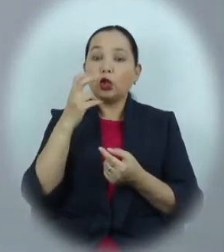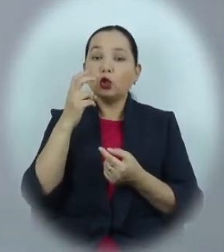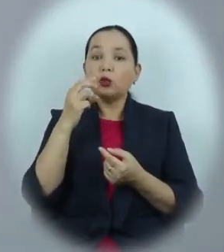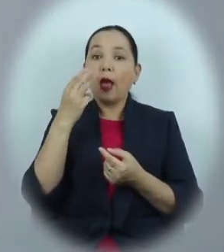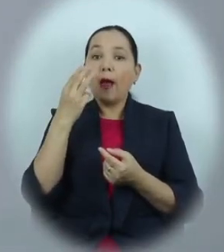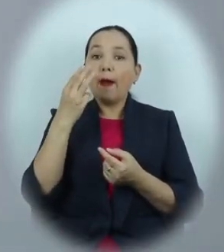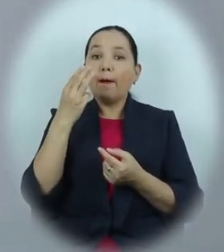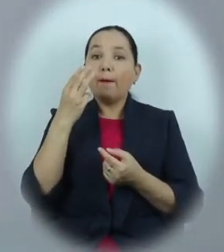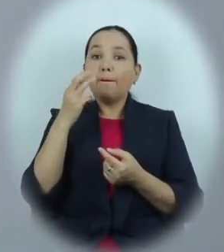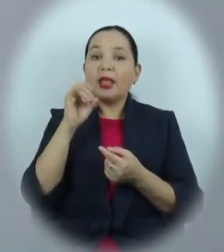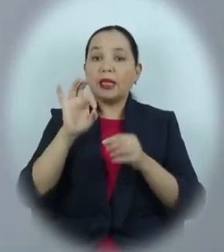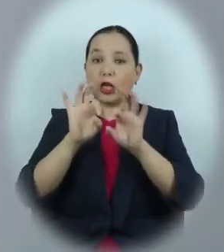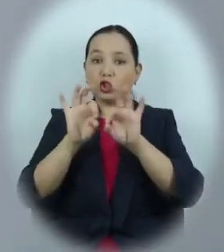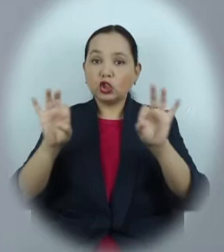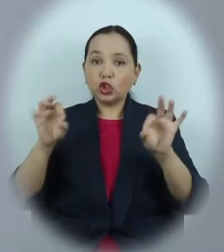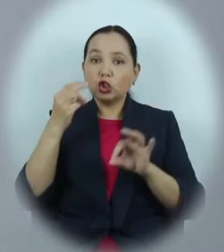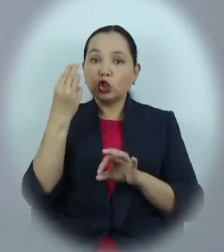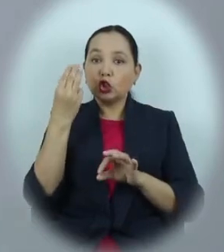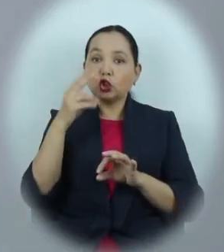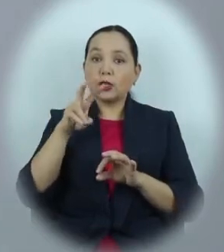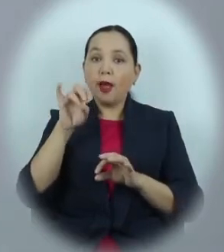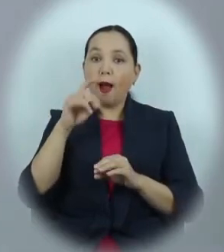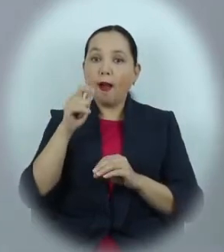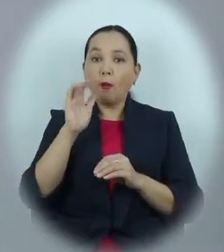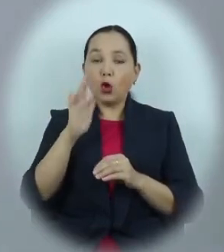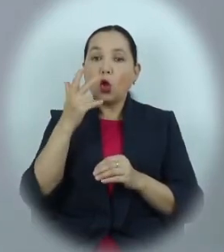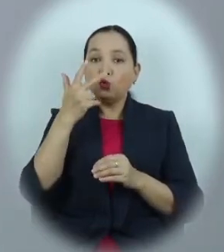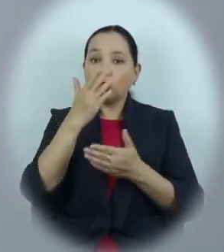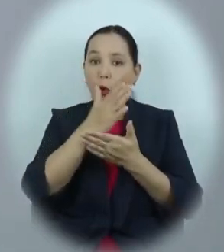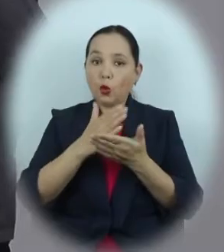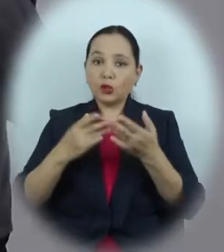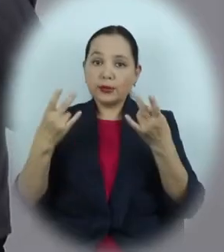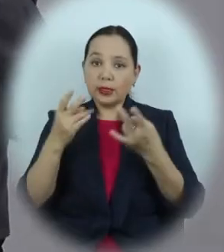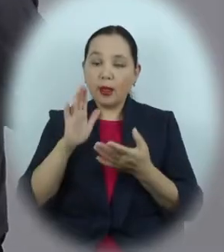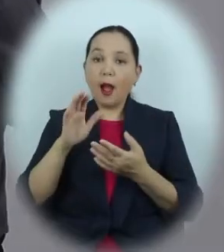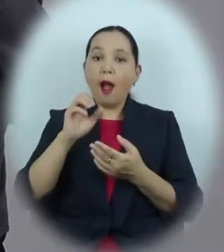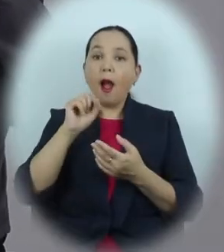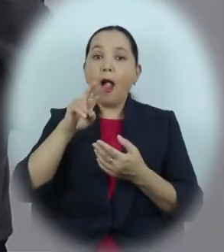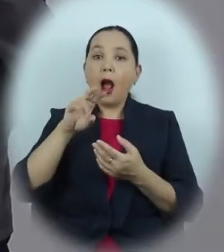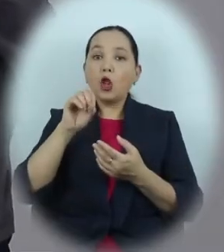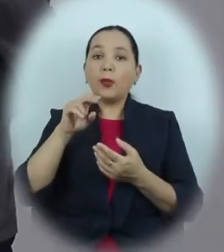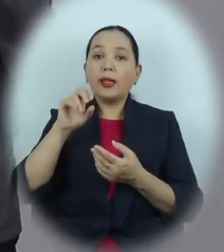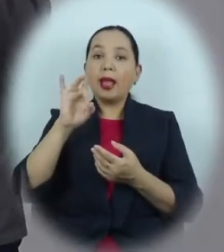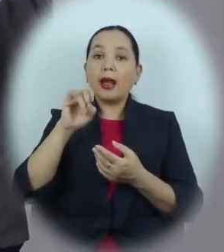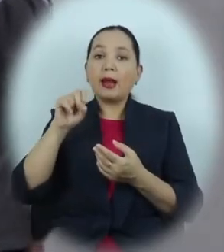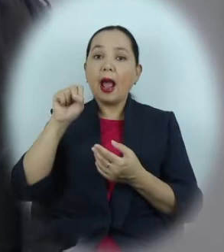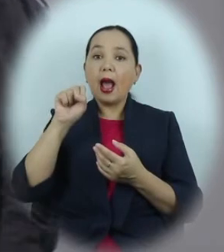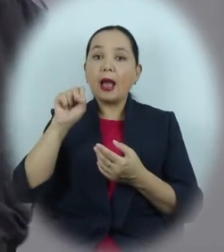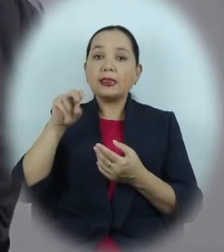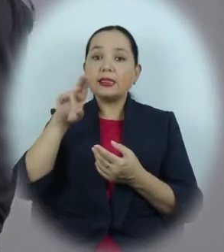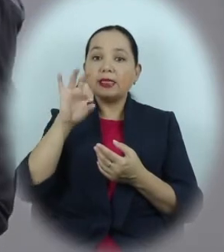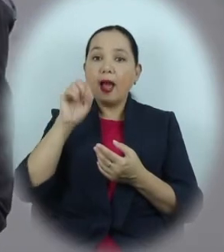truba shlanka bo'ladi. 200 metrlik shlankani 3 ga bo'lishimiz kerak bo'ladi. Alyumin radiatorda asosan